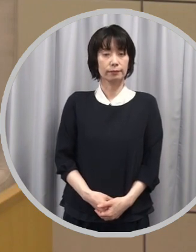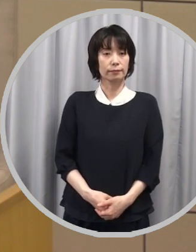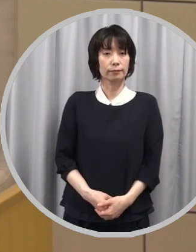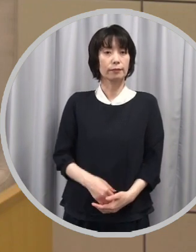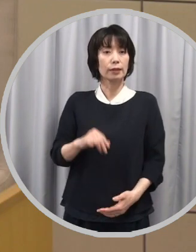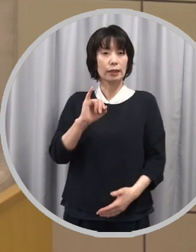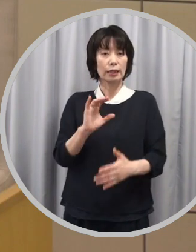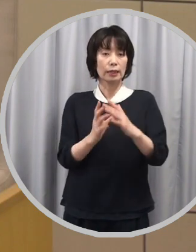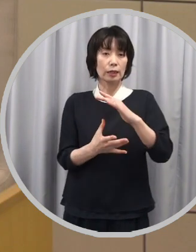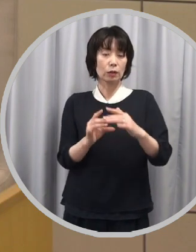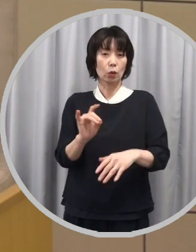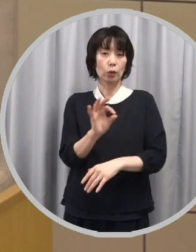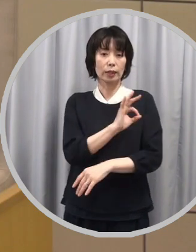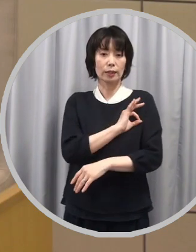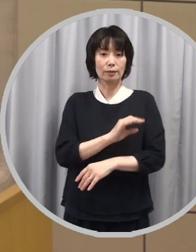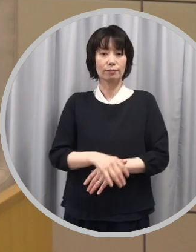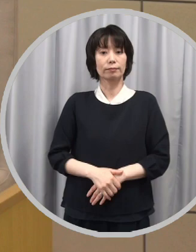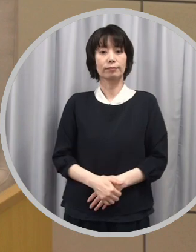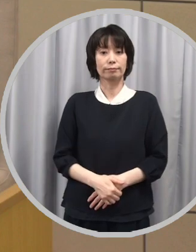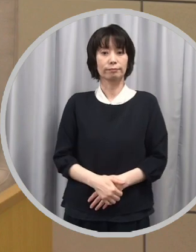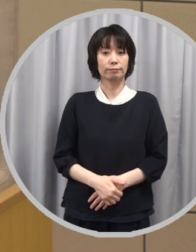18番、伊藤和春議員。